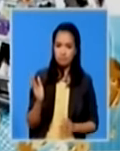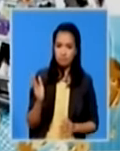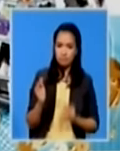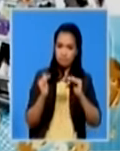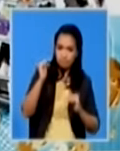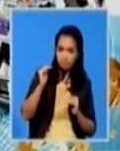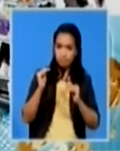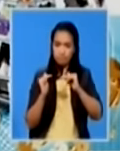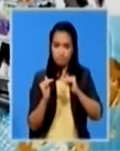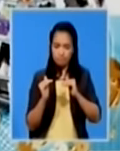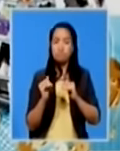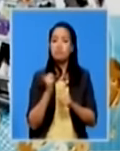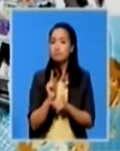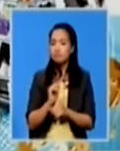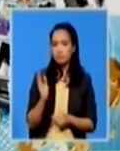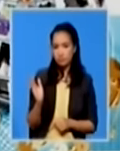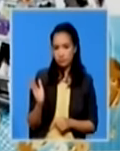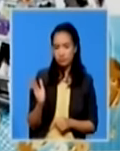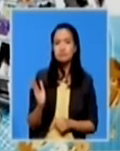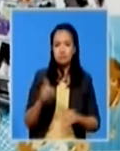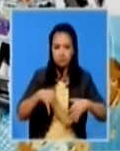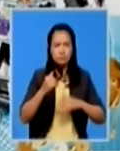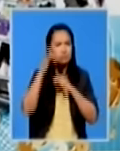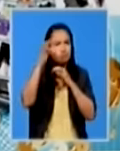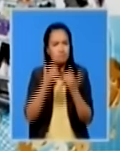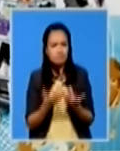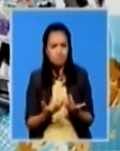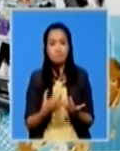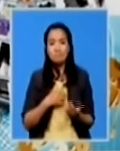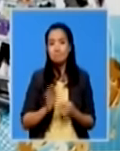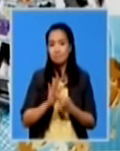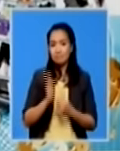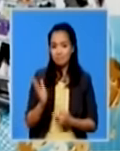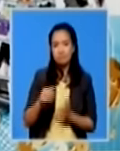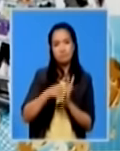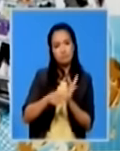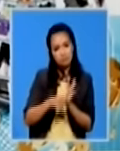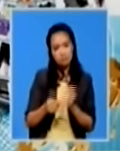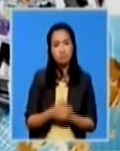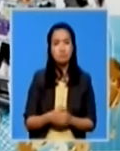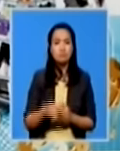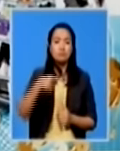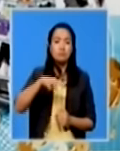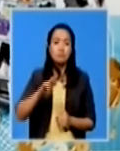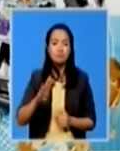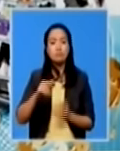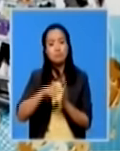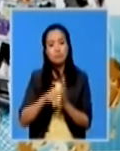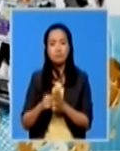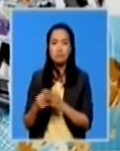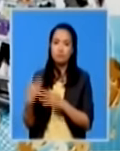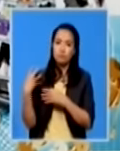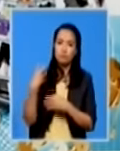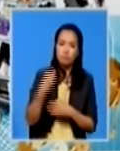ความเหลื่อมล้ำนะครับที่เราต้องลดลงให้ได้ก็คือที่ประชาชนคาดหวังรอคอยเช่นภาษีเราทำในเรื่องของพรบภาษีการรับมรดกนะ